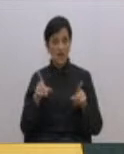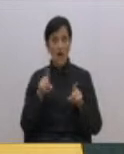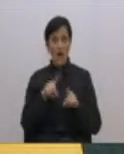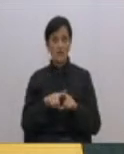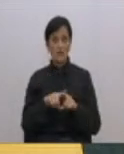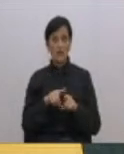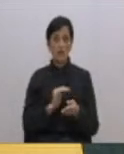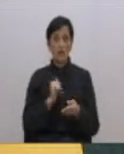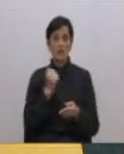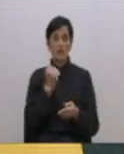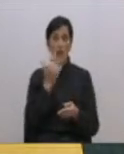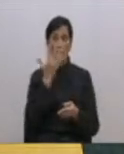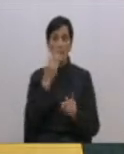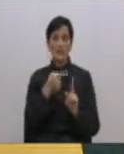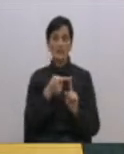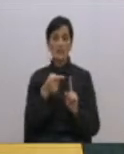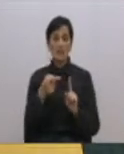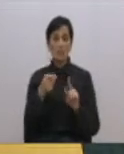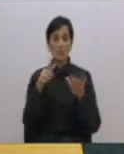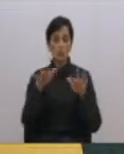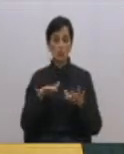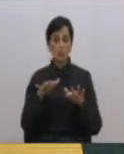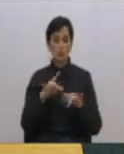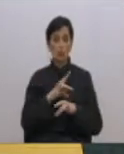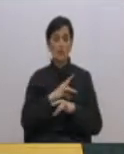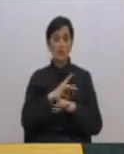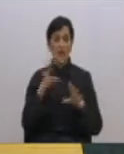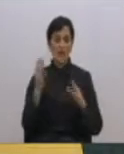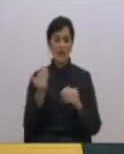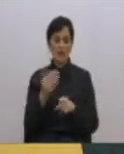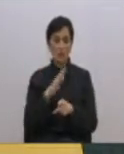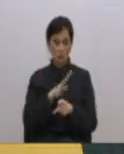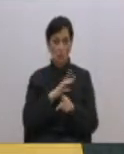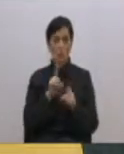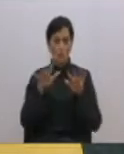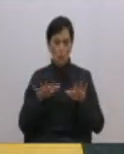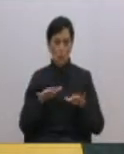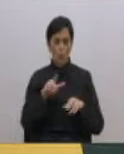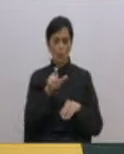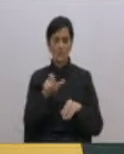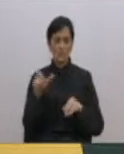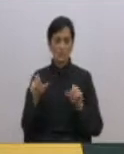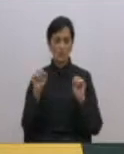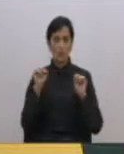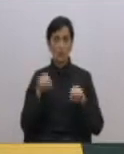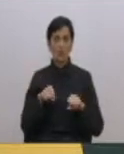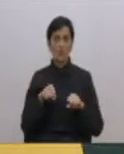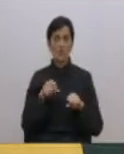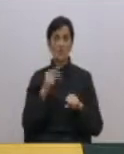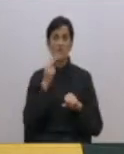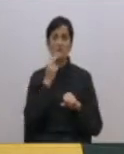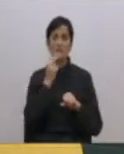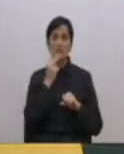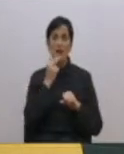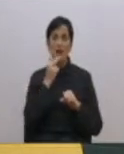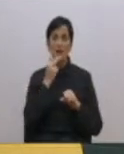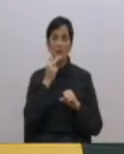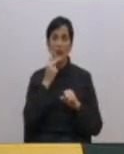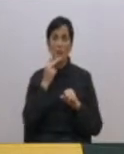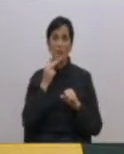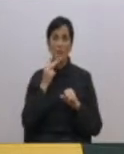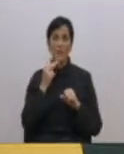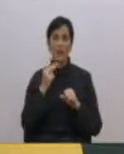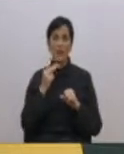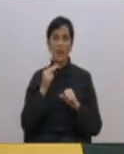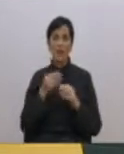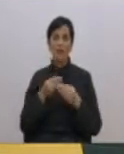რომ ფაქტი იყო მუსლიმურ დღესასწაულზე მუსლიმებმა შეძლეს, რა თქმა უნდა, ის იმ საკვების შეგზავნა, რომელიც დაშვებული